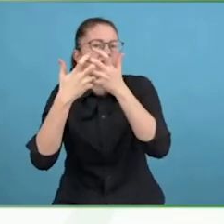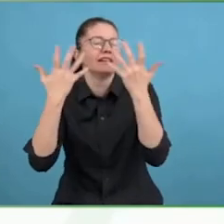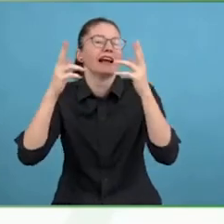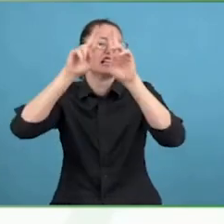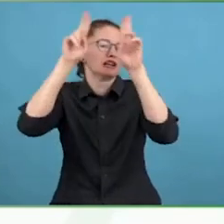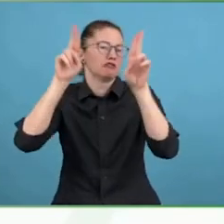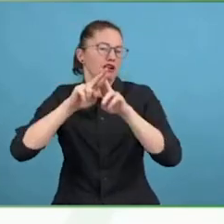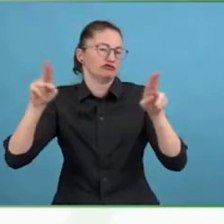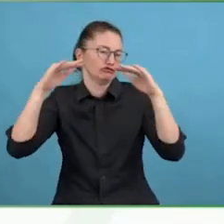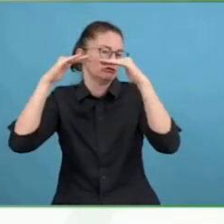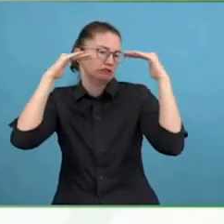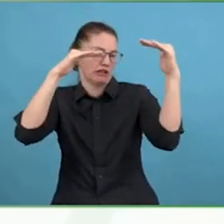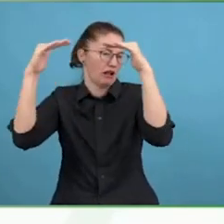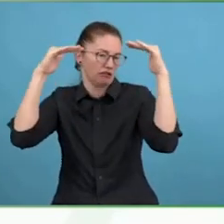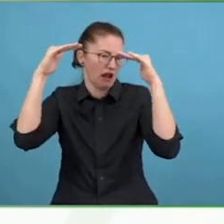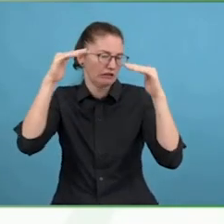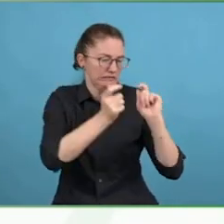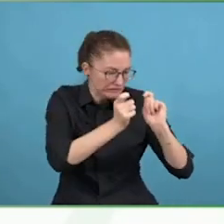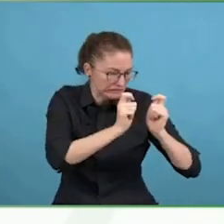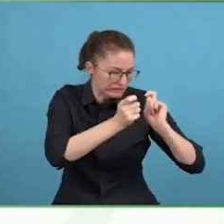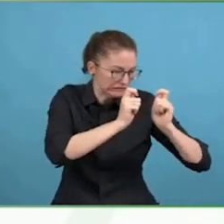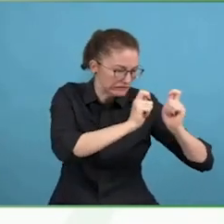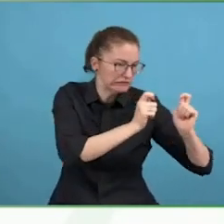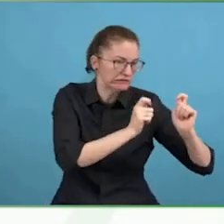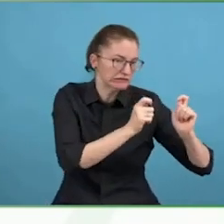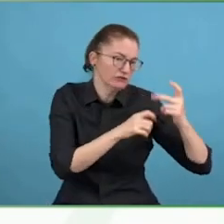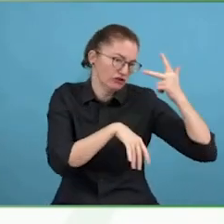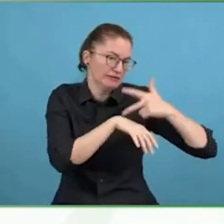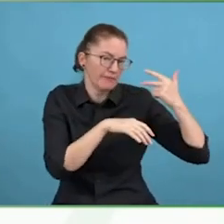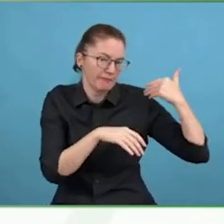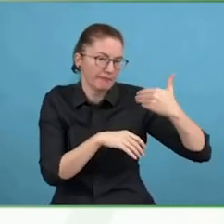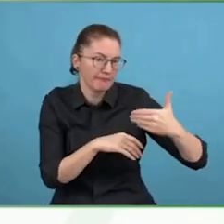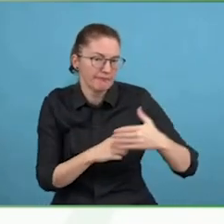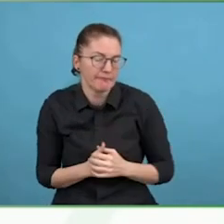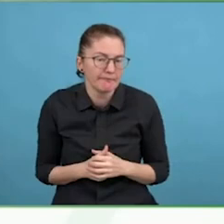هم تعامل داره و باید گزارش بده.